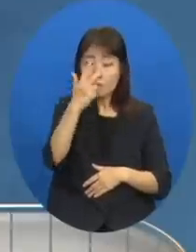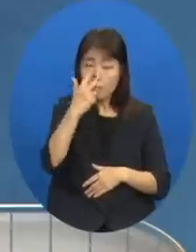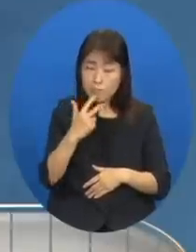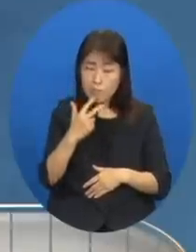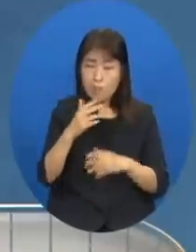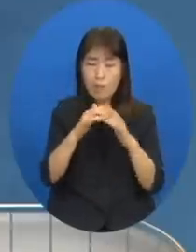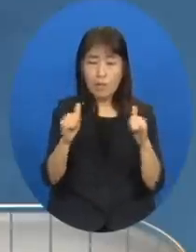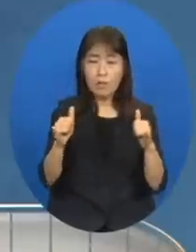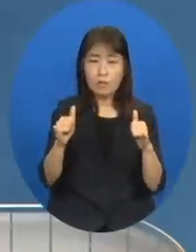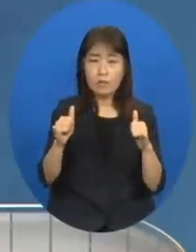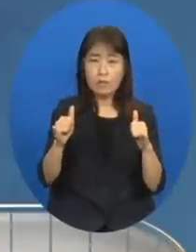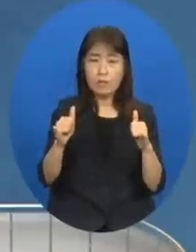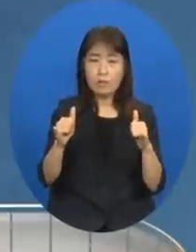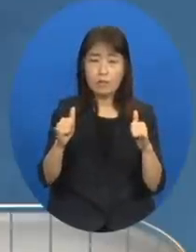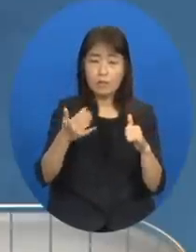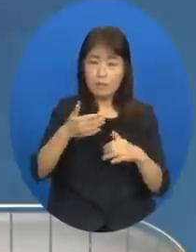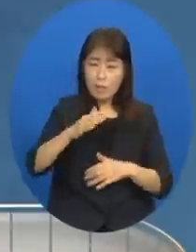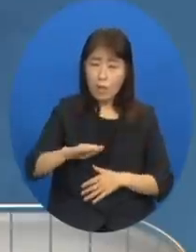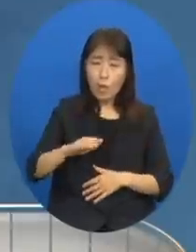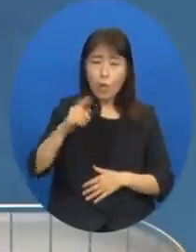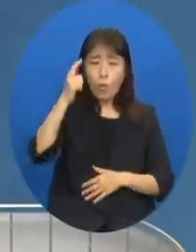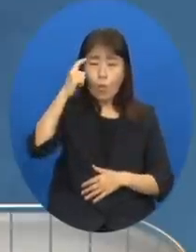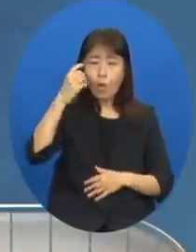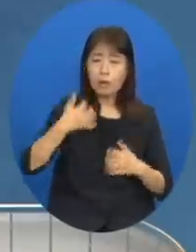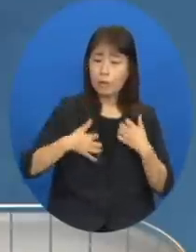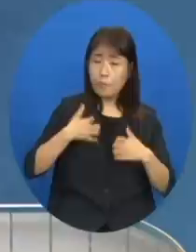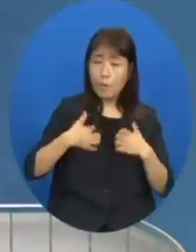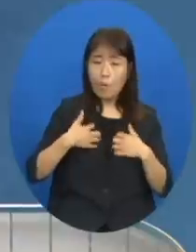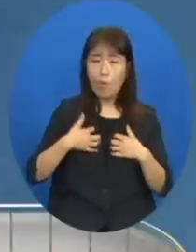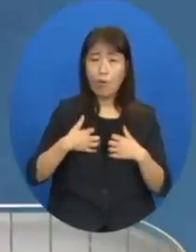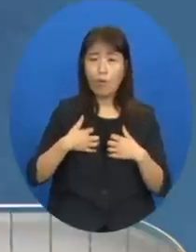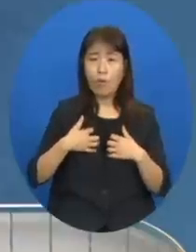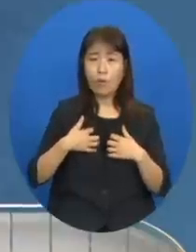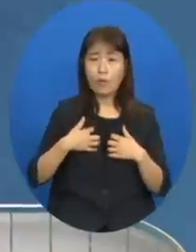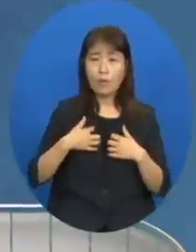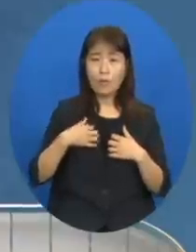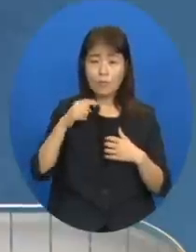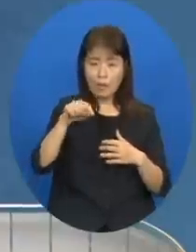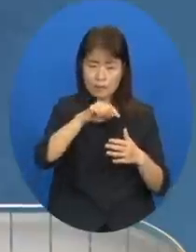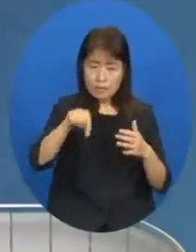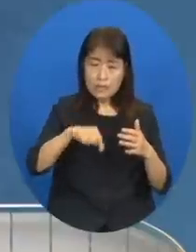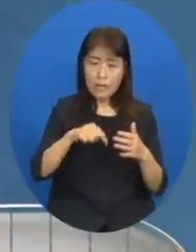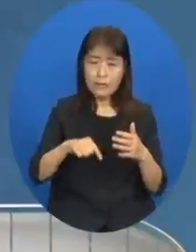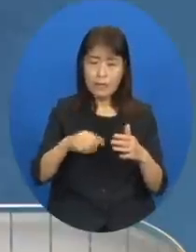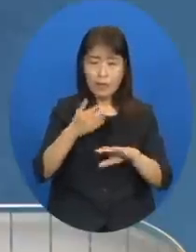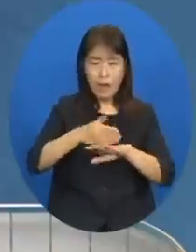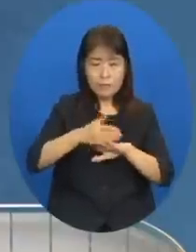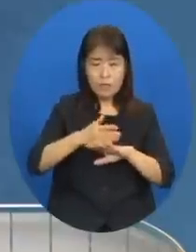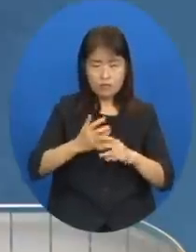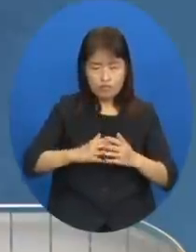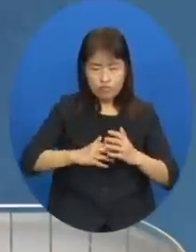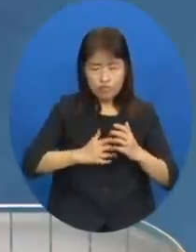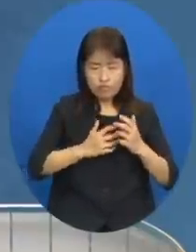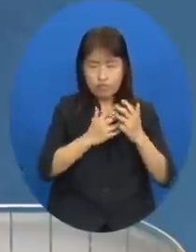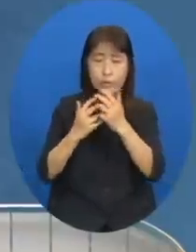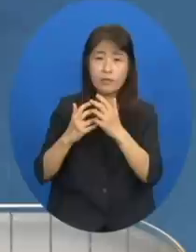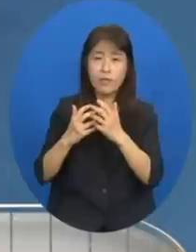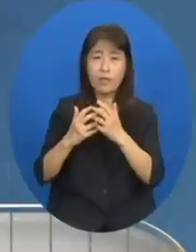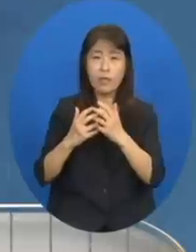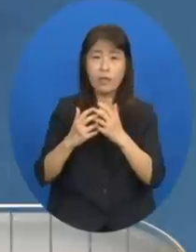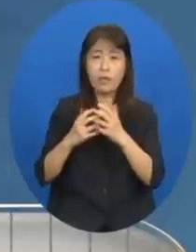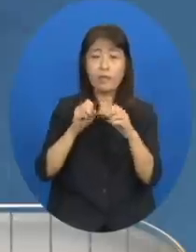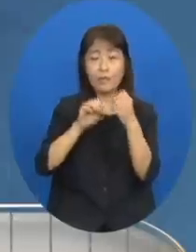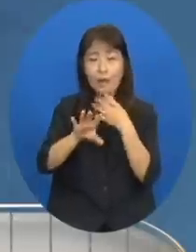살았는데 어찌 그리 기쁩니까 어떻게 그렇게 당신 속에는 감사가 넘칩니까 아니 그럴 수비가